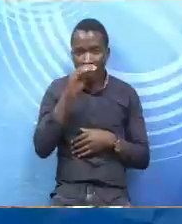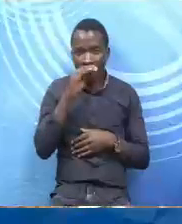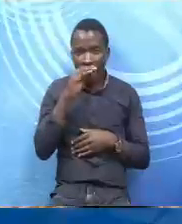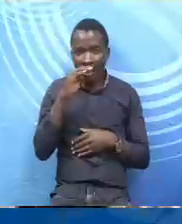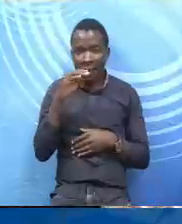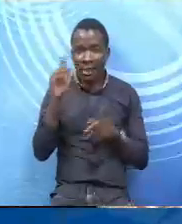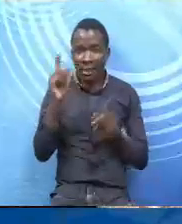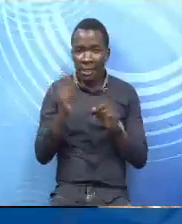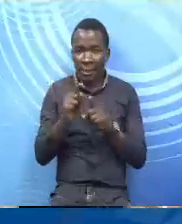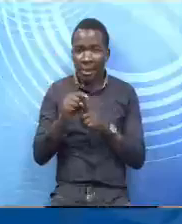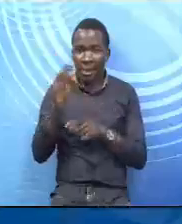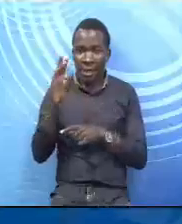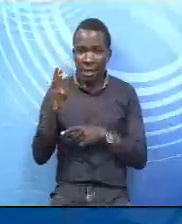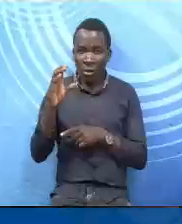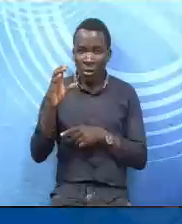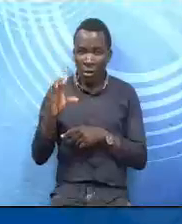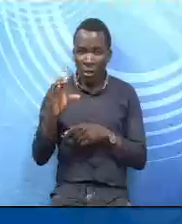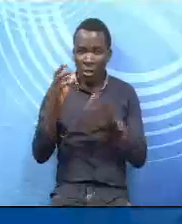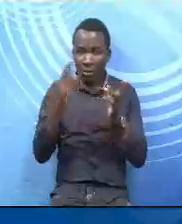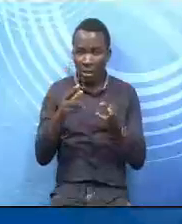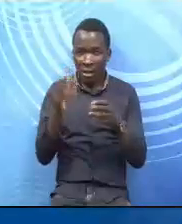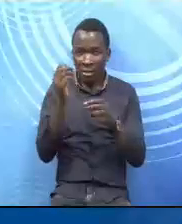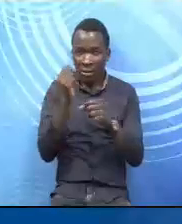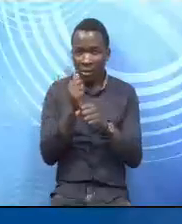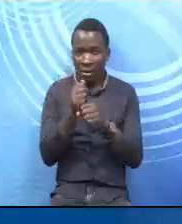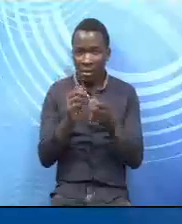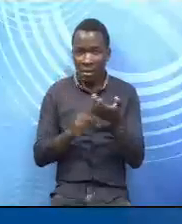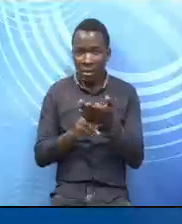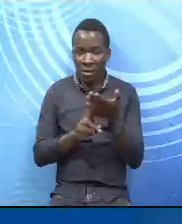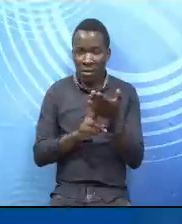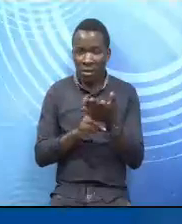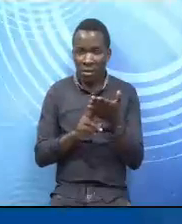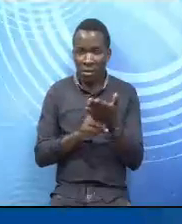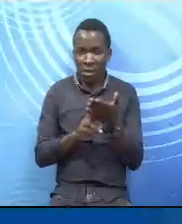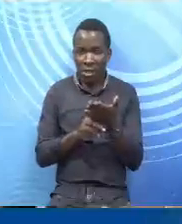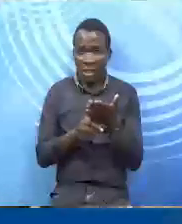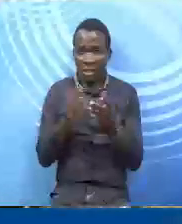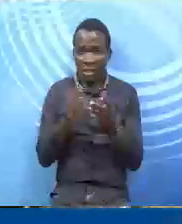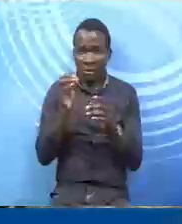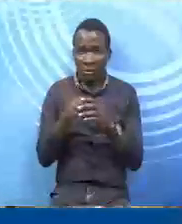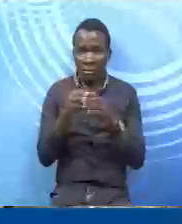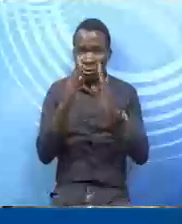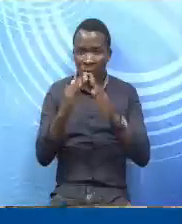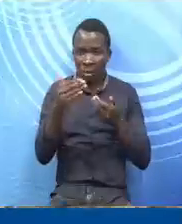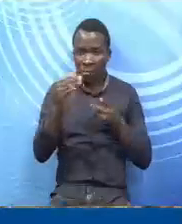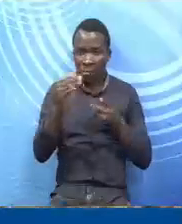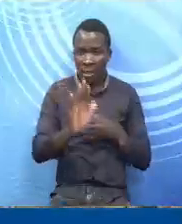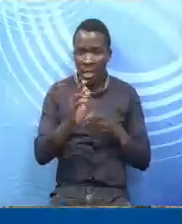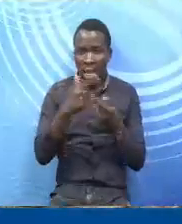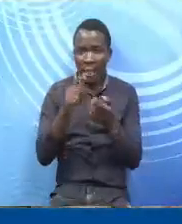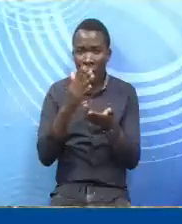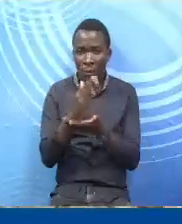bwiherero bwari busanzwe bukora bukoreshwa nabo bakodesha iyo nzu y'imbere ye ariko mu by'ukuri